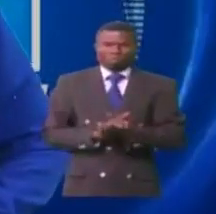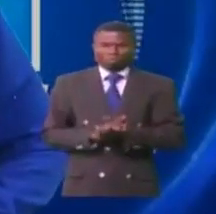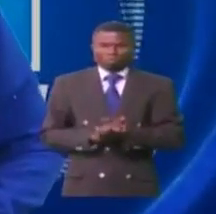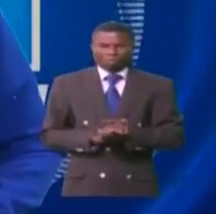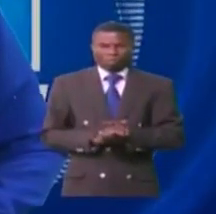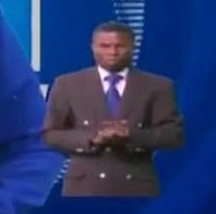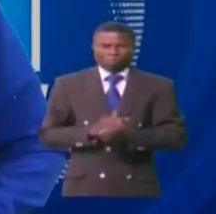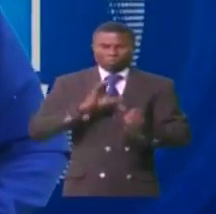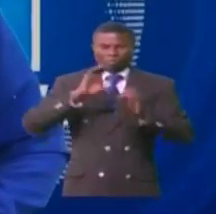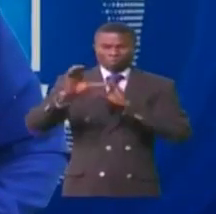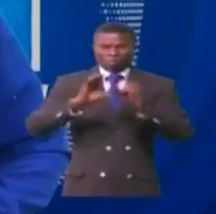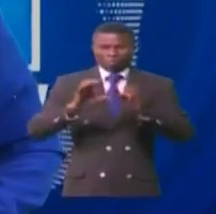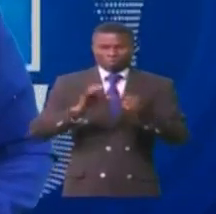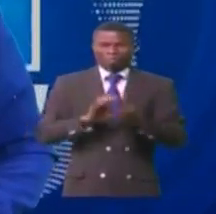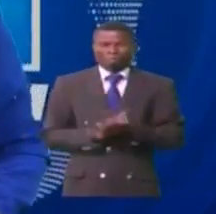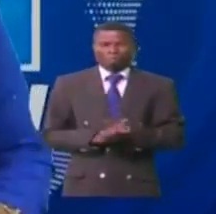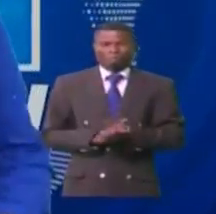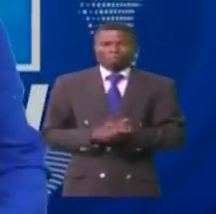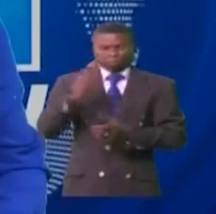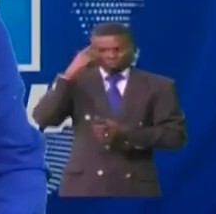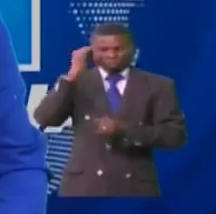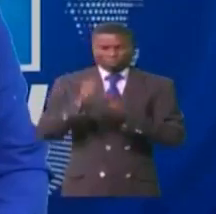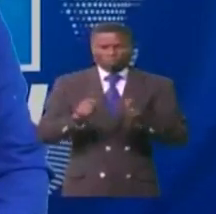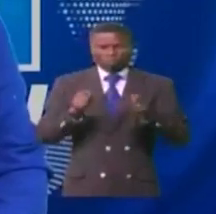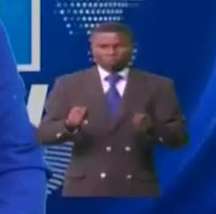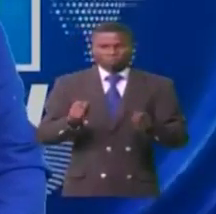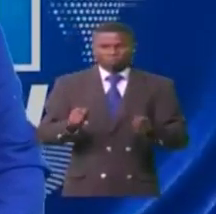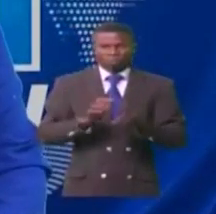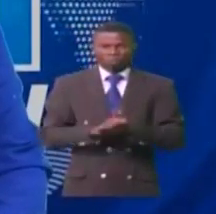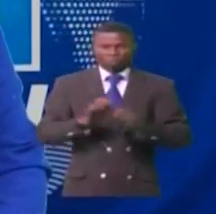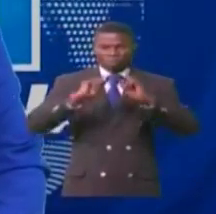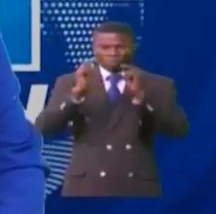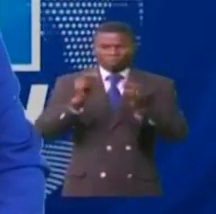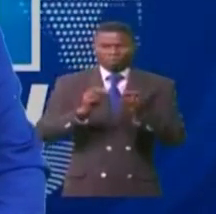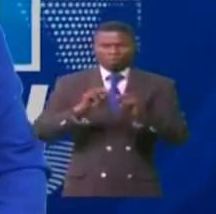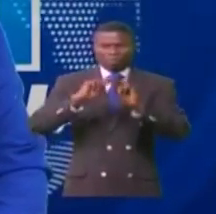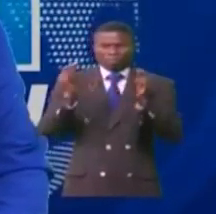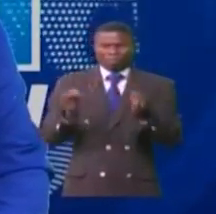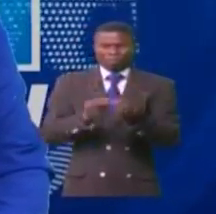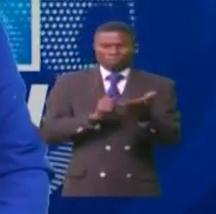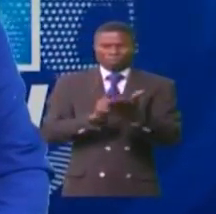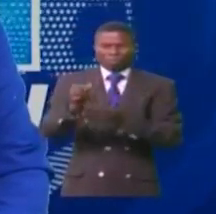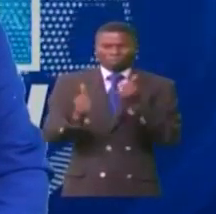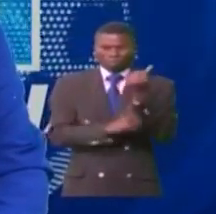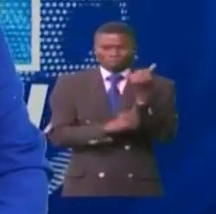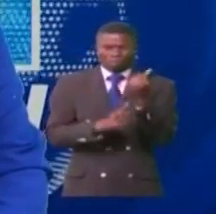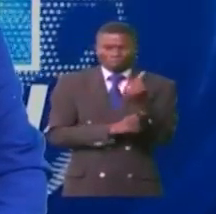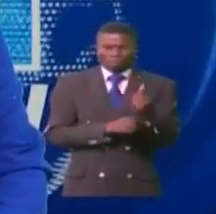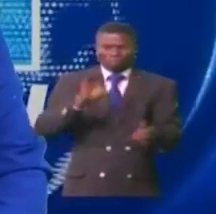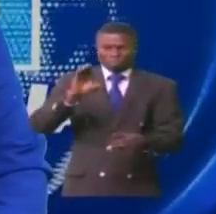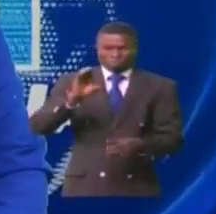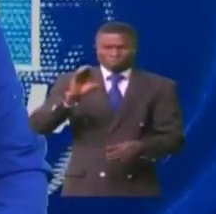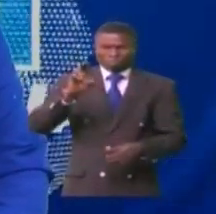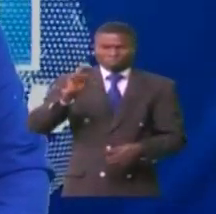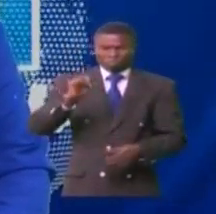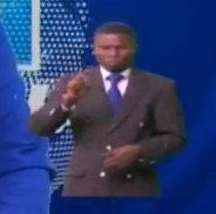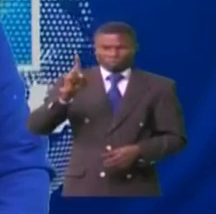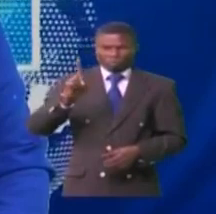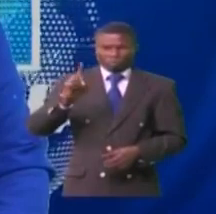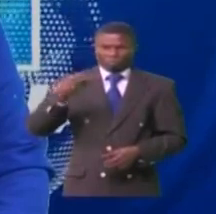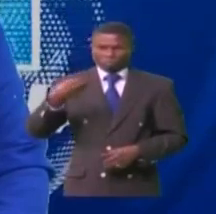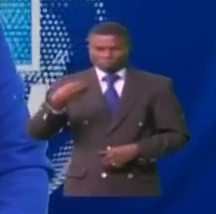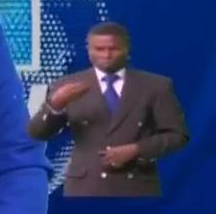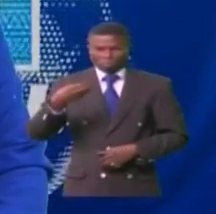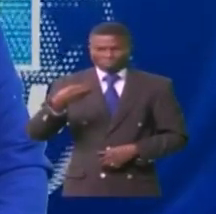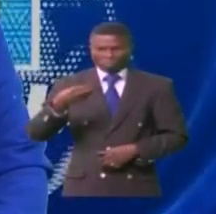Et puis c'est communiqué pour boucler complètement ce journal. La Commission nationale des droits de l'homme, CNDH, RDC en cible, a